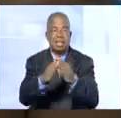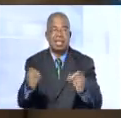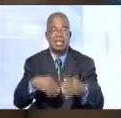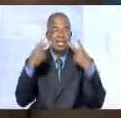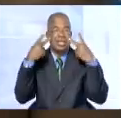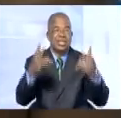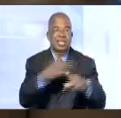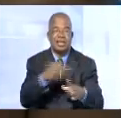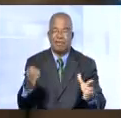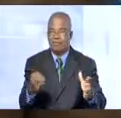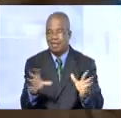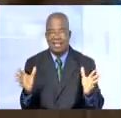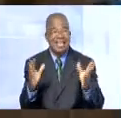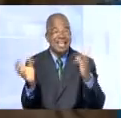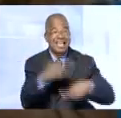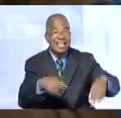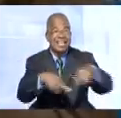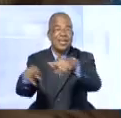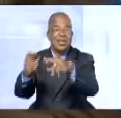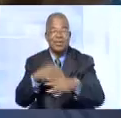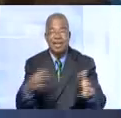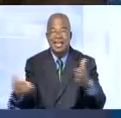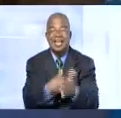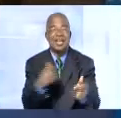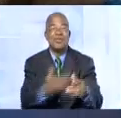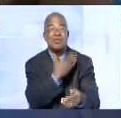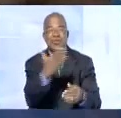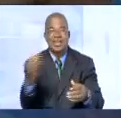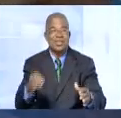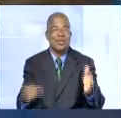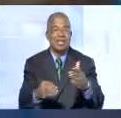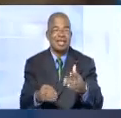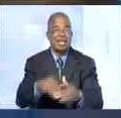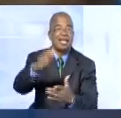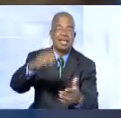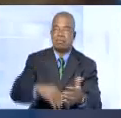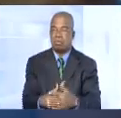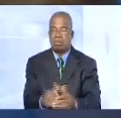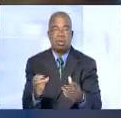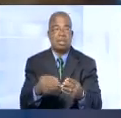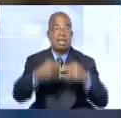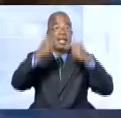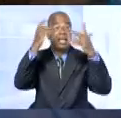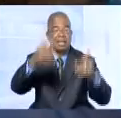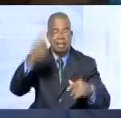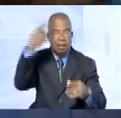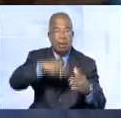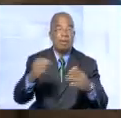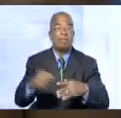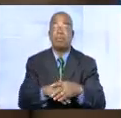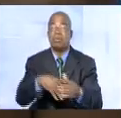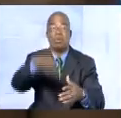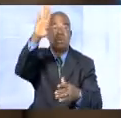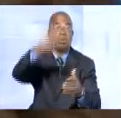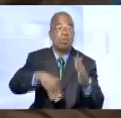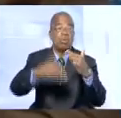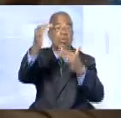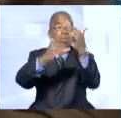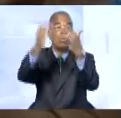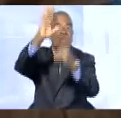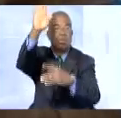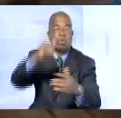les autoroutes sur lesquelles nous sommes passés, les nouvelles technologies qu'ils ont utilisées, le ciment plutôt que le macadam. Ils nous ont indiqué d'ailleurs aussi qu'on peut prendre disons,